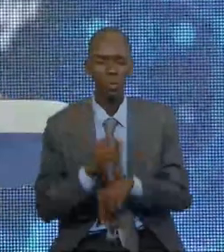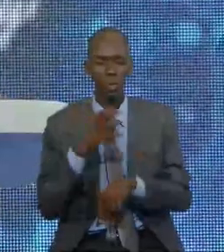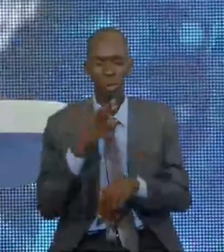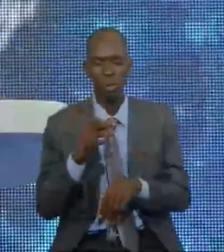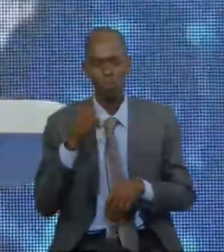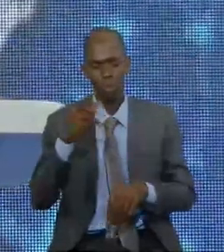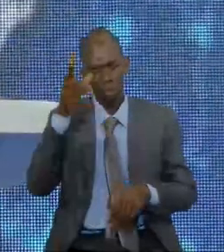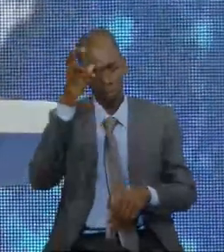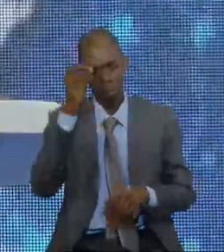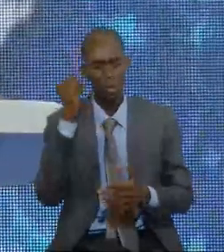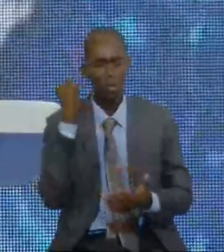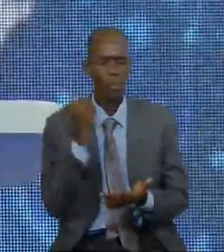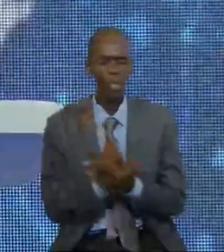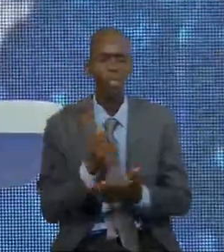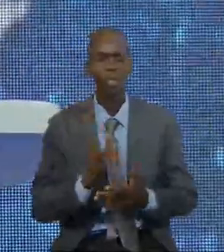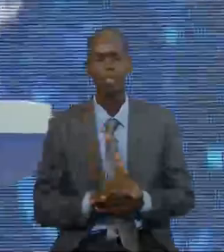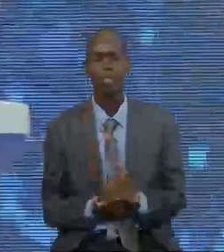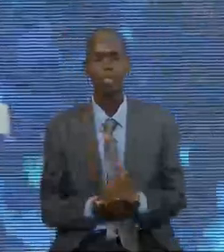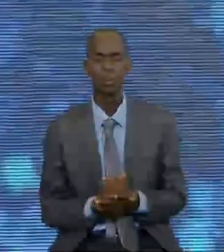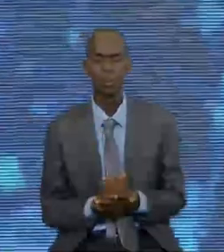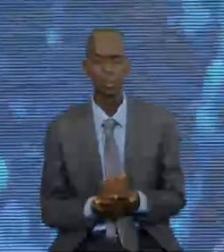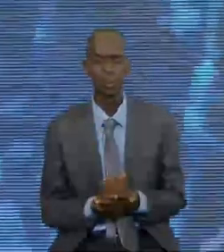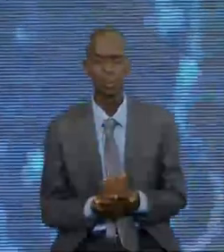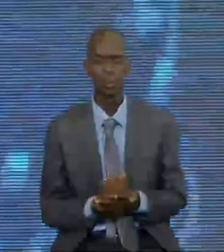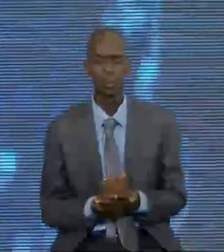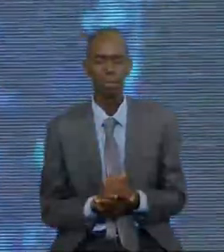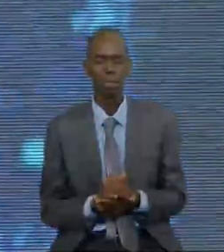détruit les os du diable